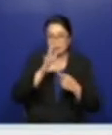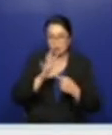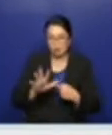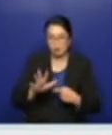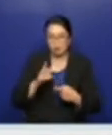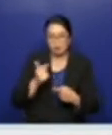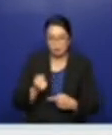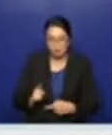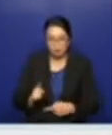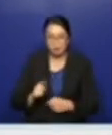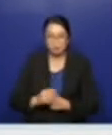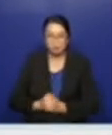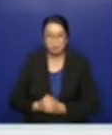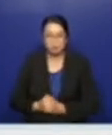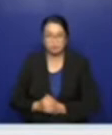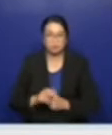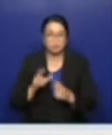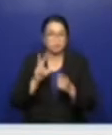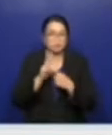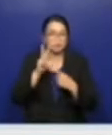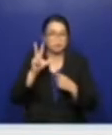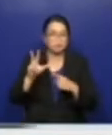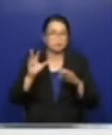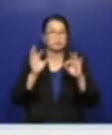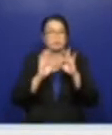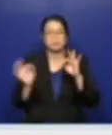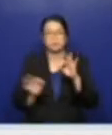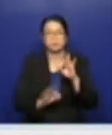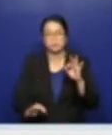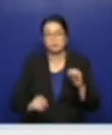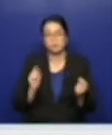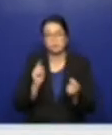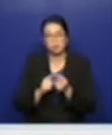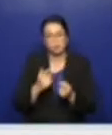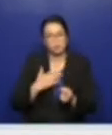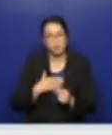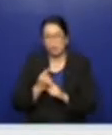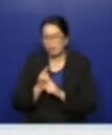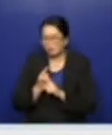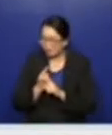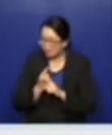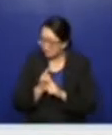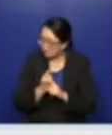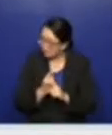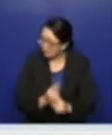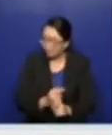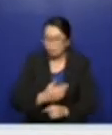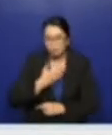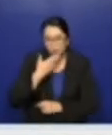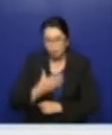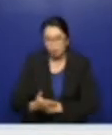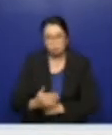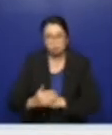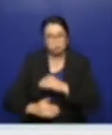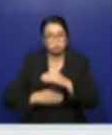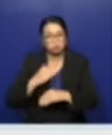ข้อ3ที่ผมจะพูดถึงเนี่ยผมถือว่าเป็นเรื่องเดียวที่ผมตามมาตลอดและถ้าท่านมีความก้าวหน้าในการทำง